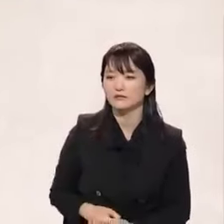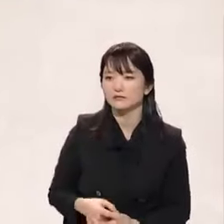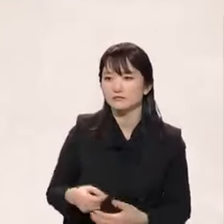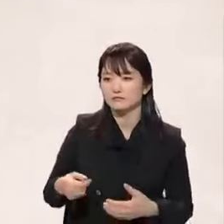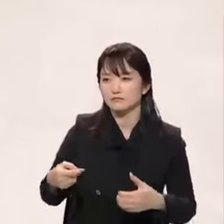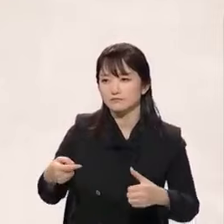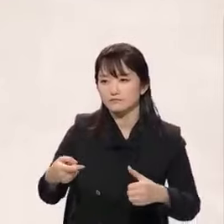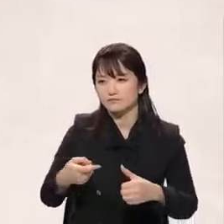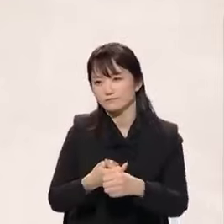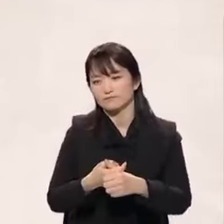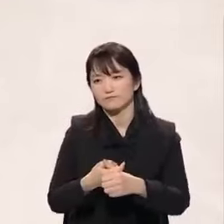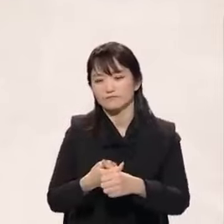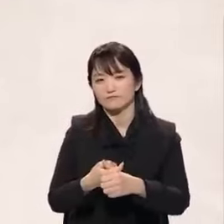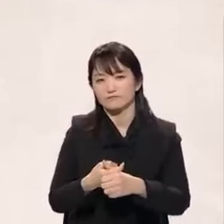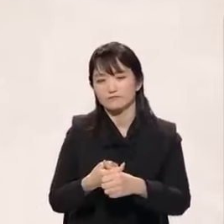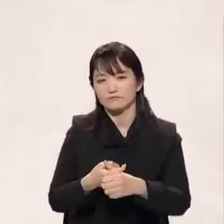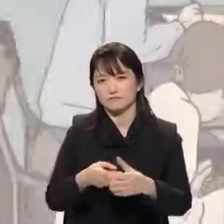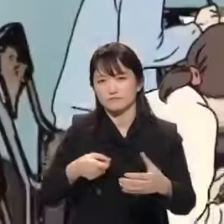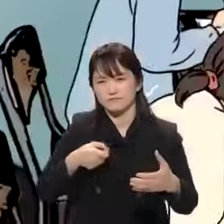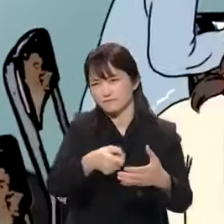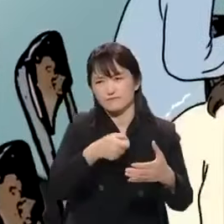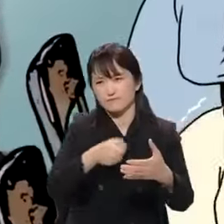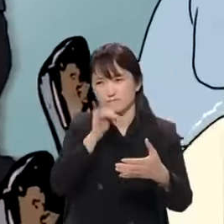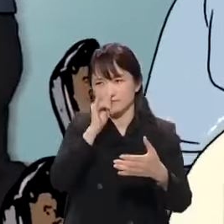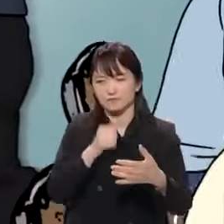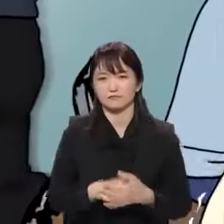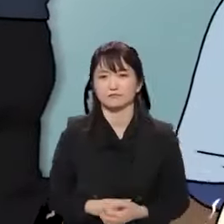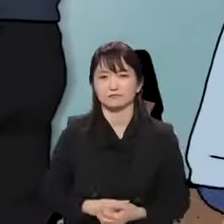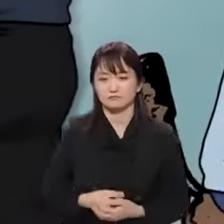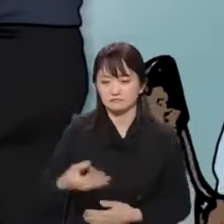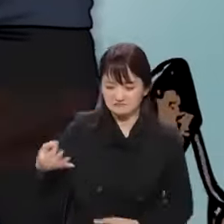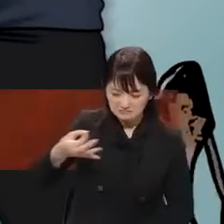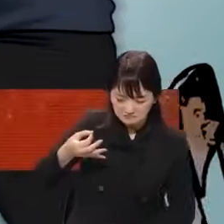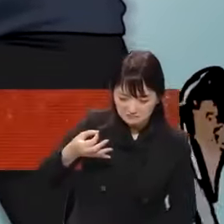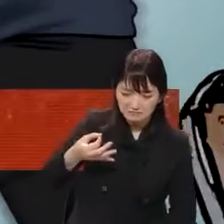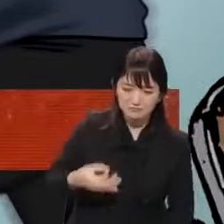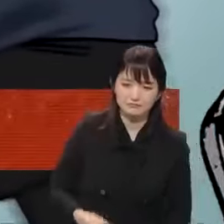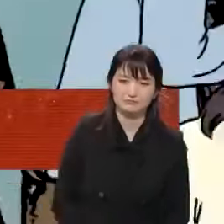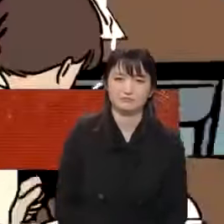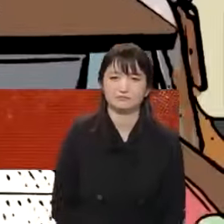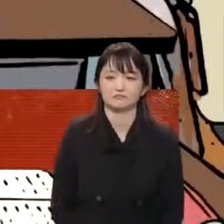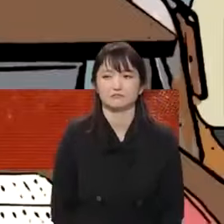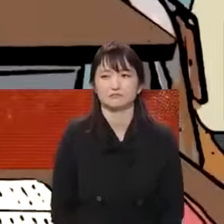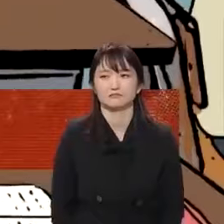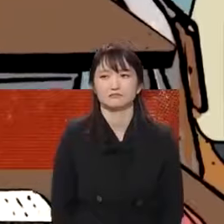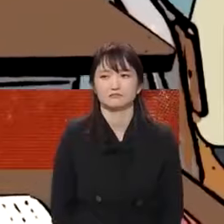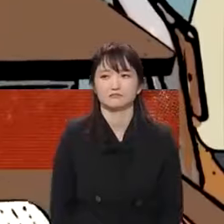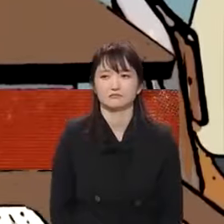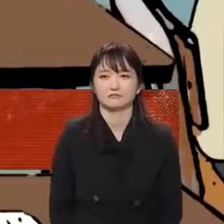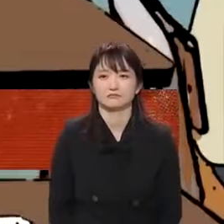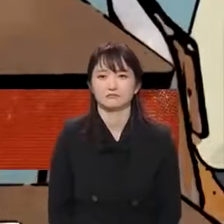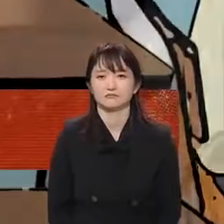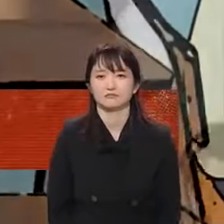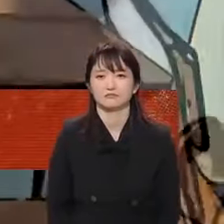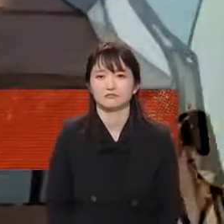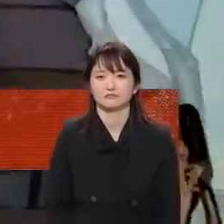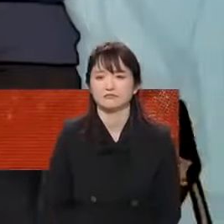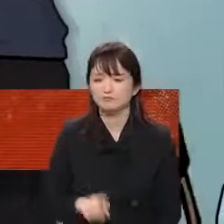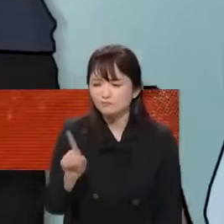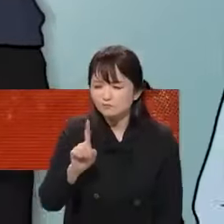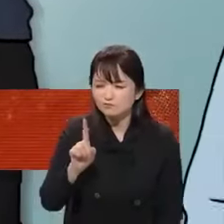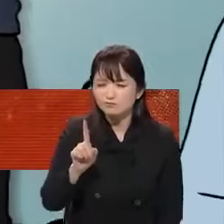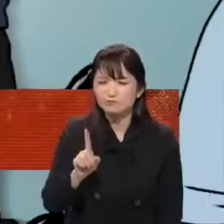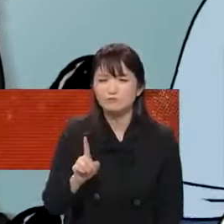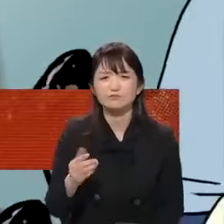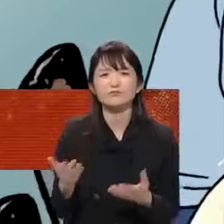자신이 만두기라면서 그걸 보여주기까지 하고 또 팔도 꺾고 하는 일들이 계속 있어 왔다고 했습니다. 아니 교수님 이게 도대체 뭐